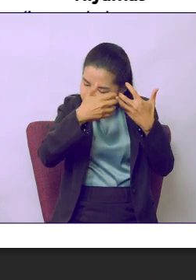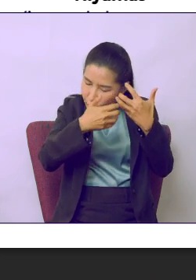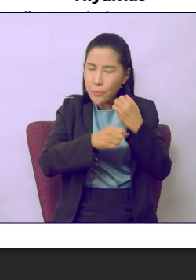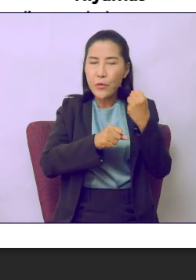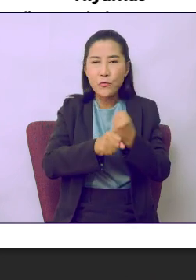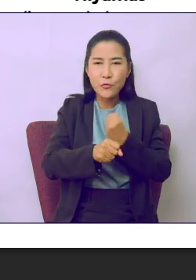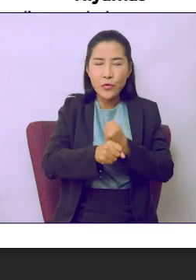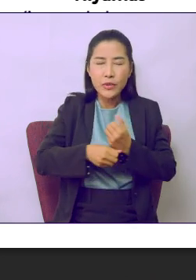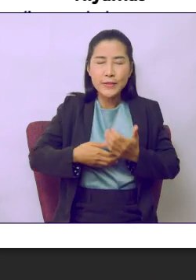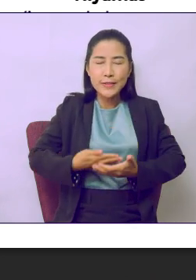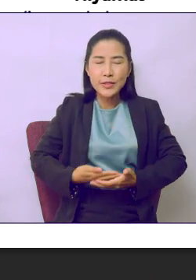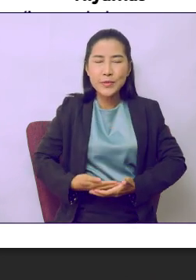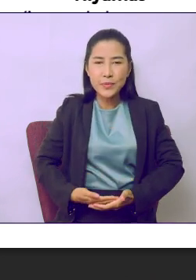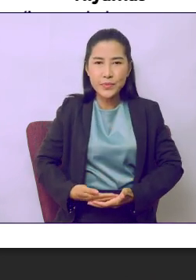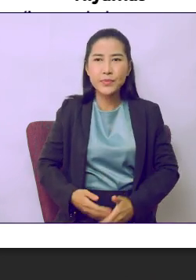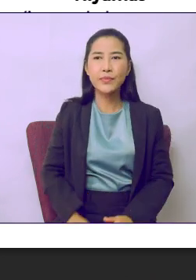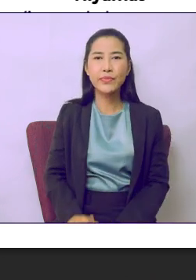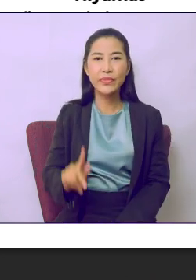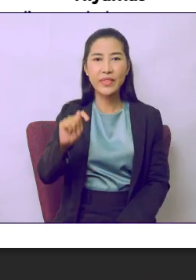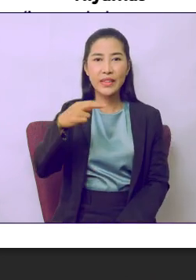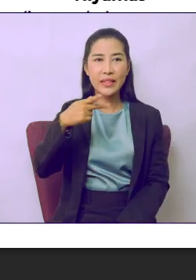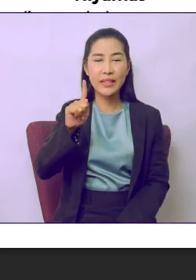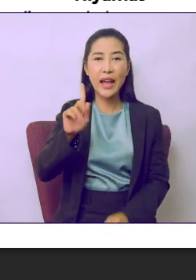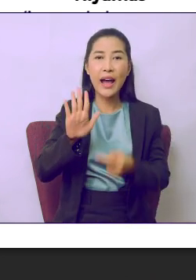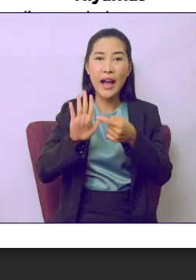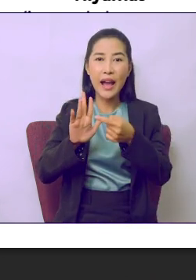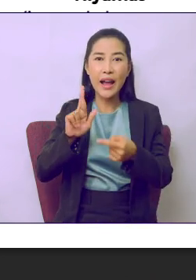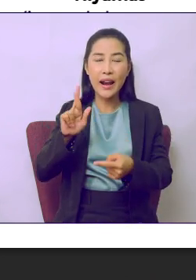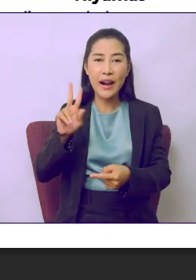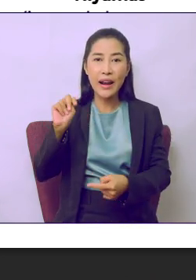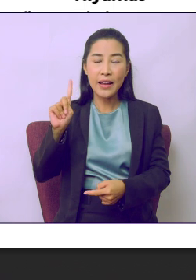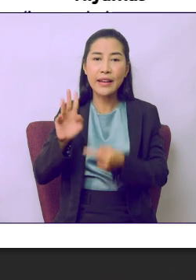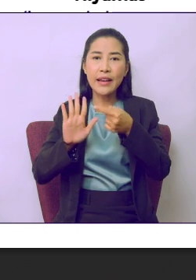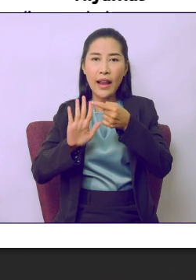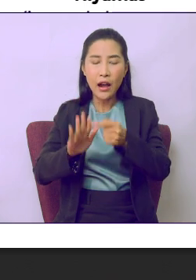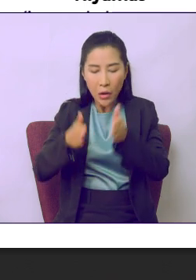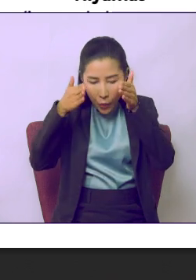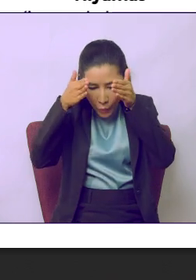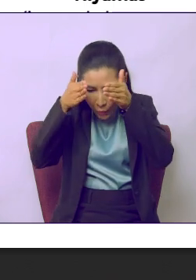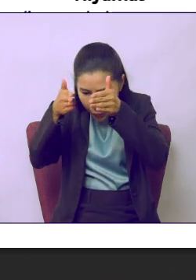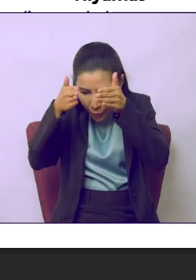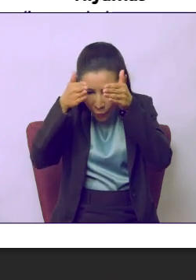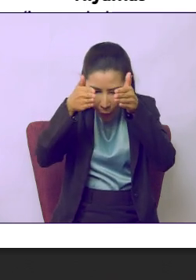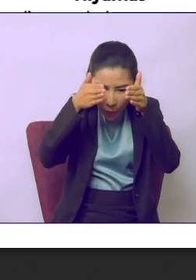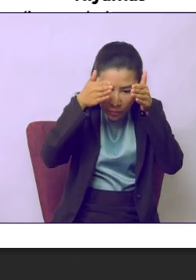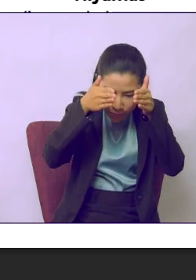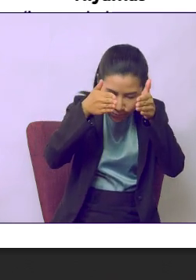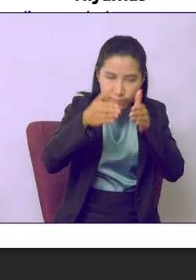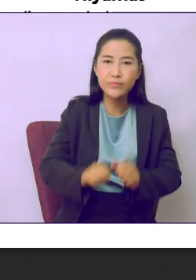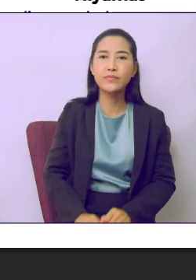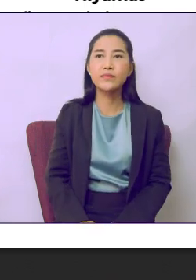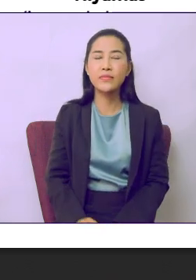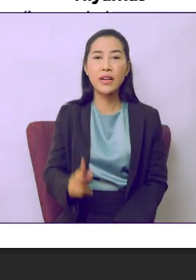กวนภายในเรานะครับธารณะนะครับคือการทำให้เกิดการจดจ่อต่อสิ่งใดสิ่งหนึ่งนะครับ